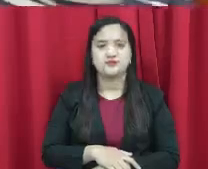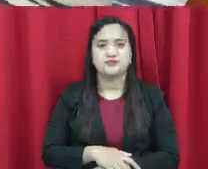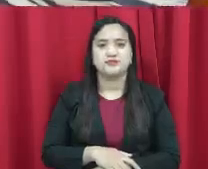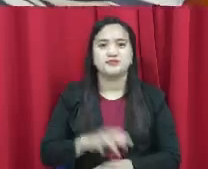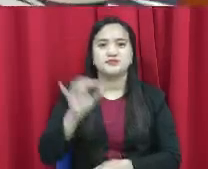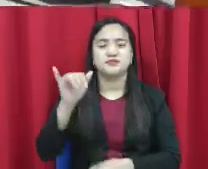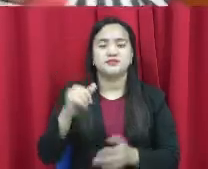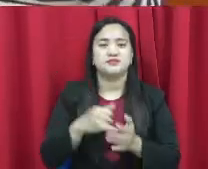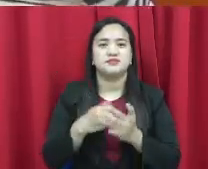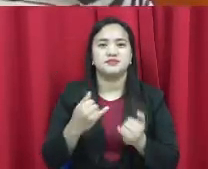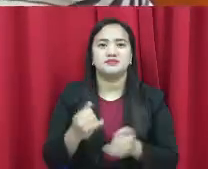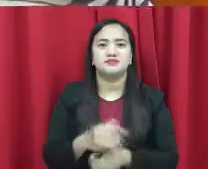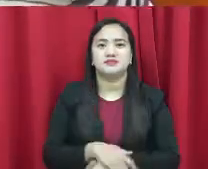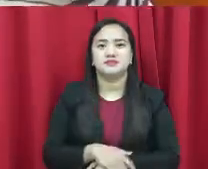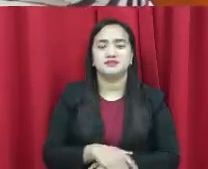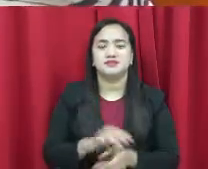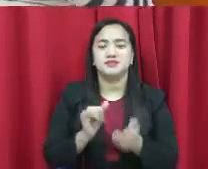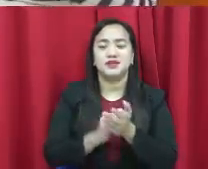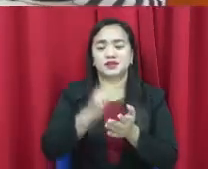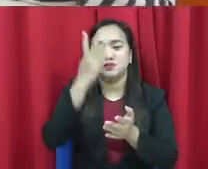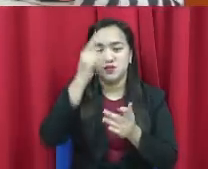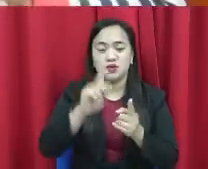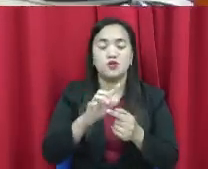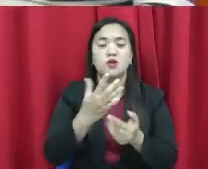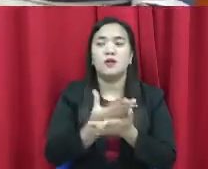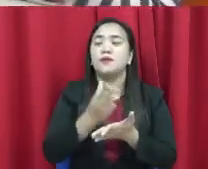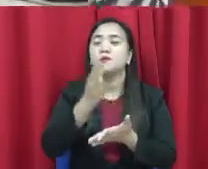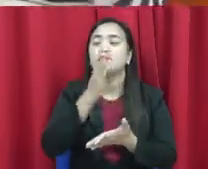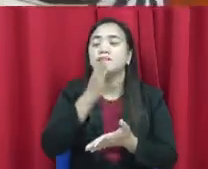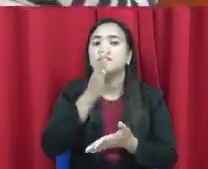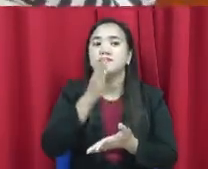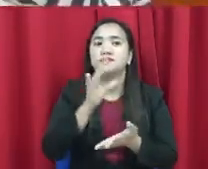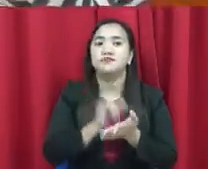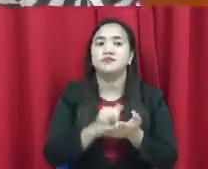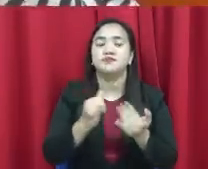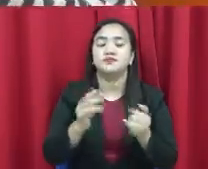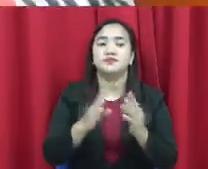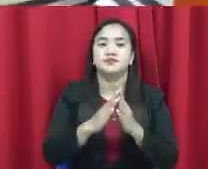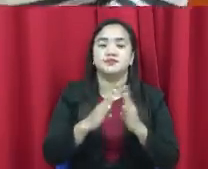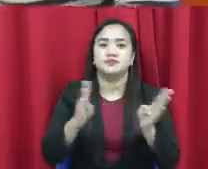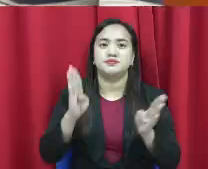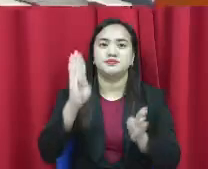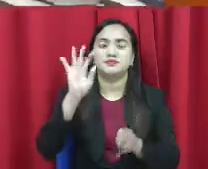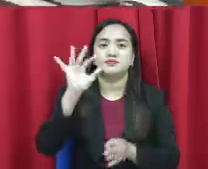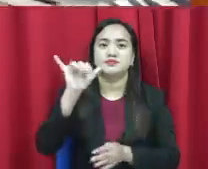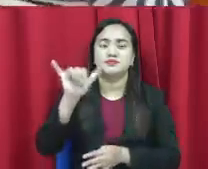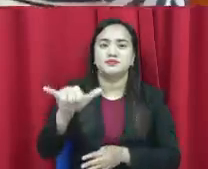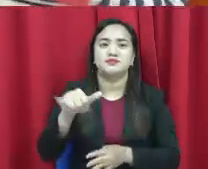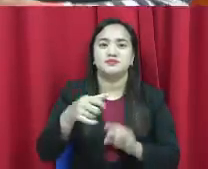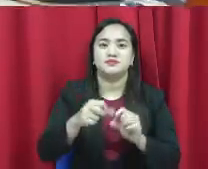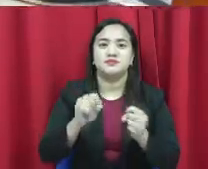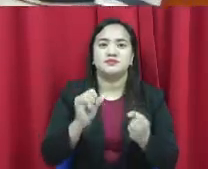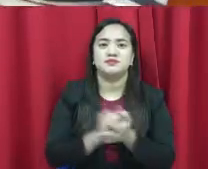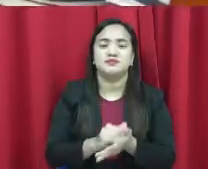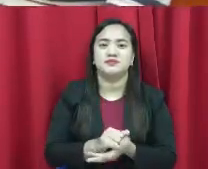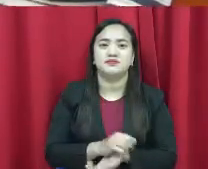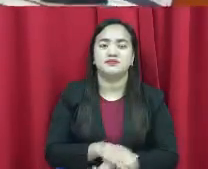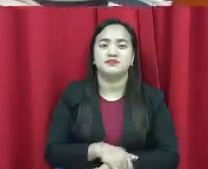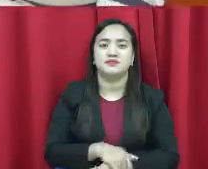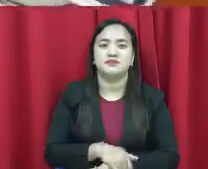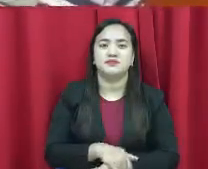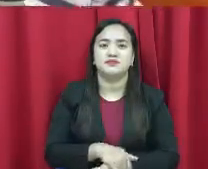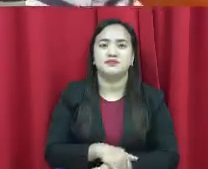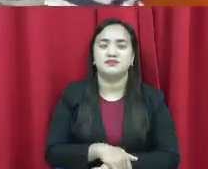o ' ba kaya mga mommy at mga asawa mag magpakabait para Hwag kayong itago sa house